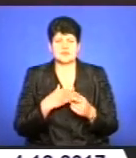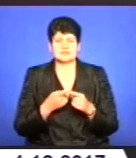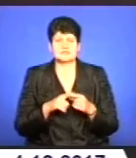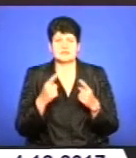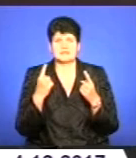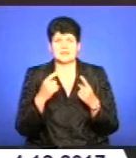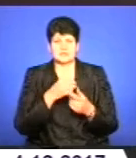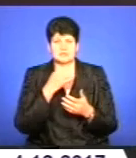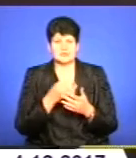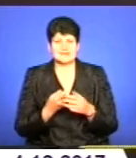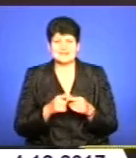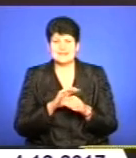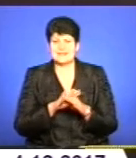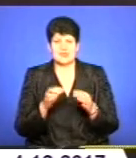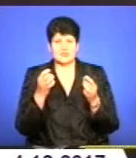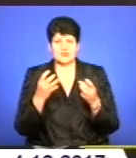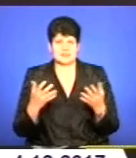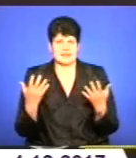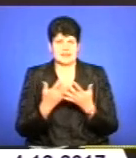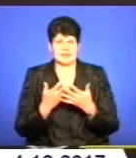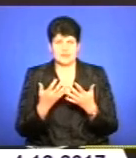відповідальність, тому що це не просте кіно, кіно про